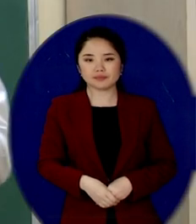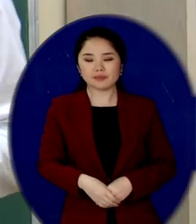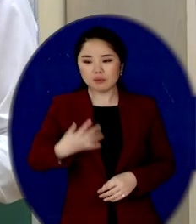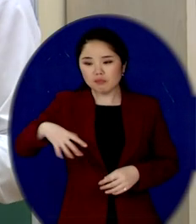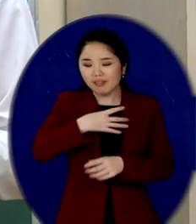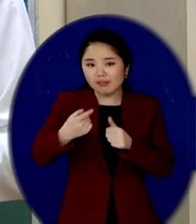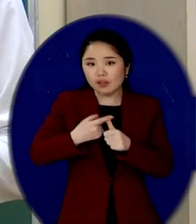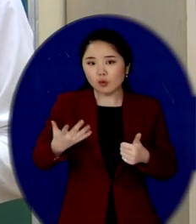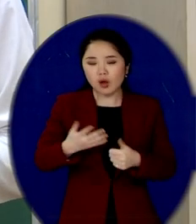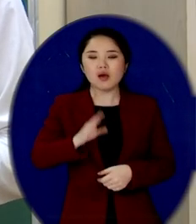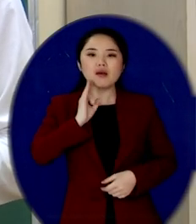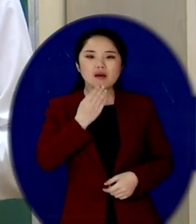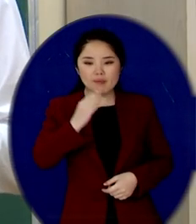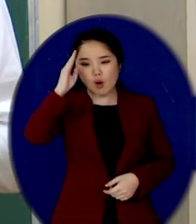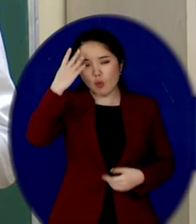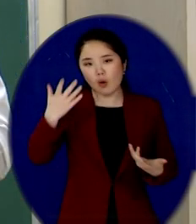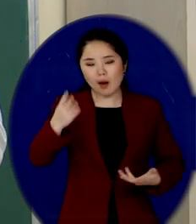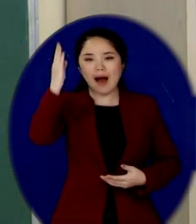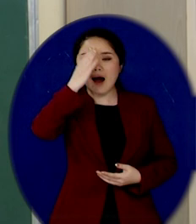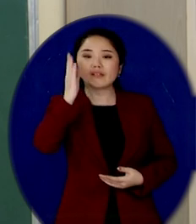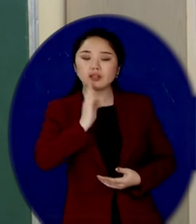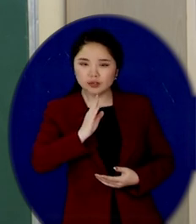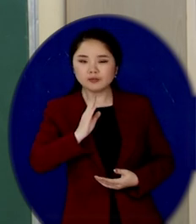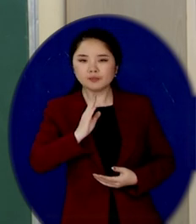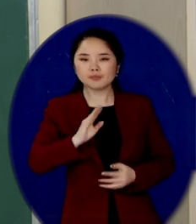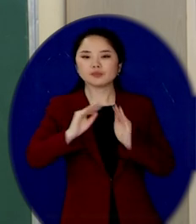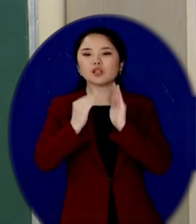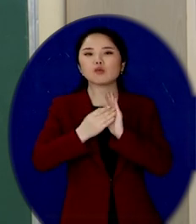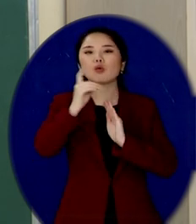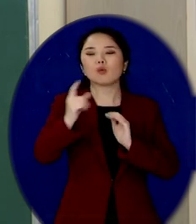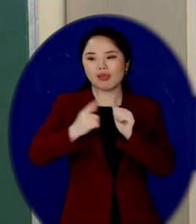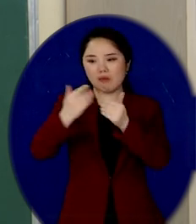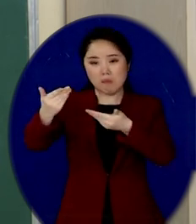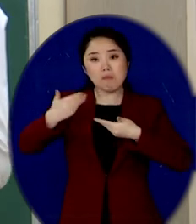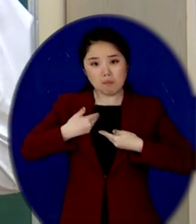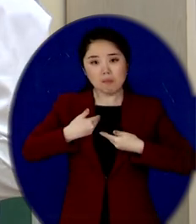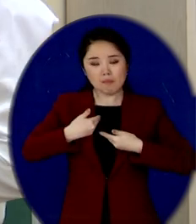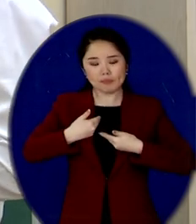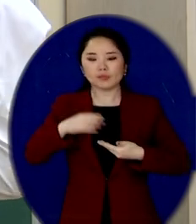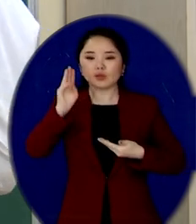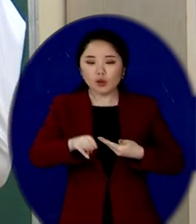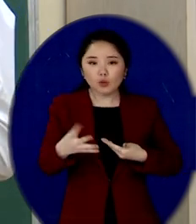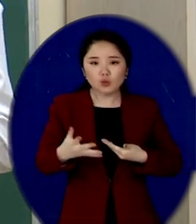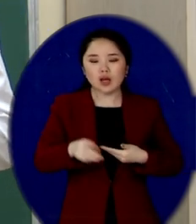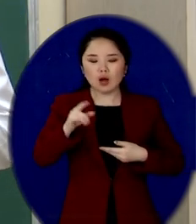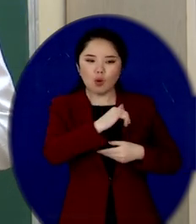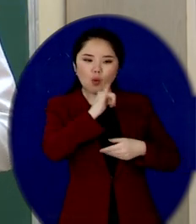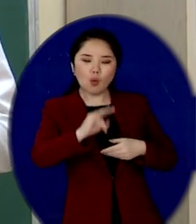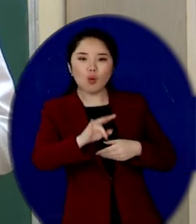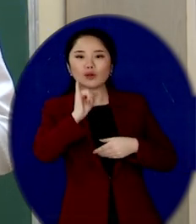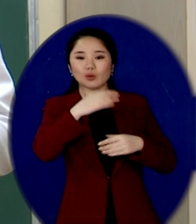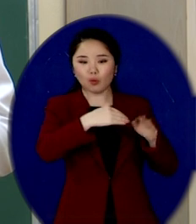Бидний нэрийг өвөө эмээ, аав ээж, гэр бүлийнхэн өгдөг. Тэгвэл уул усны